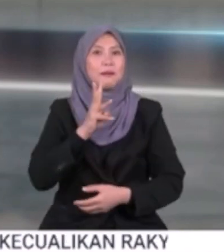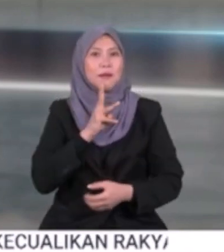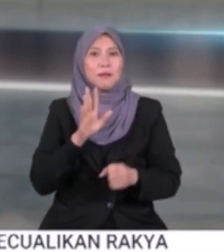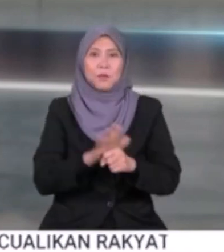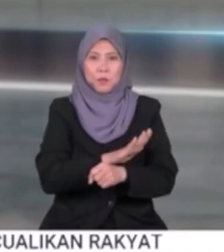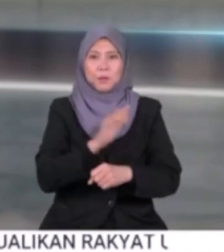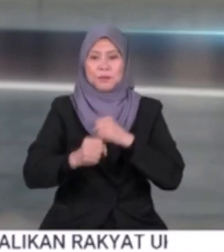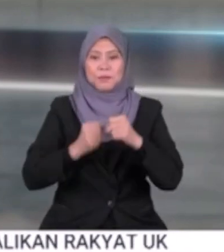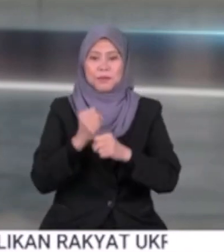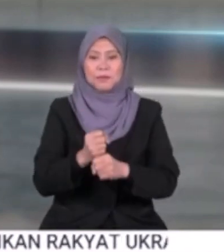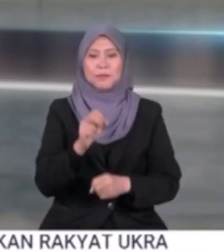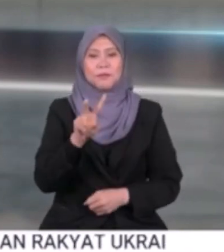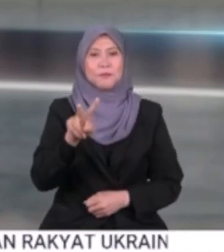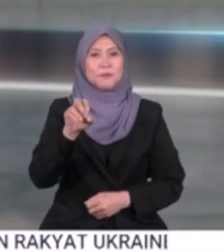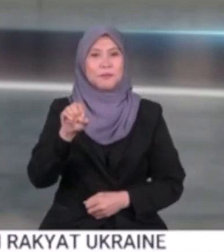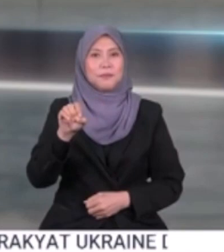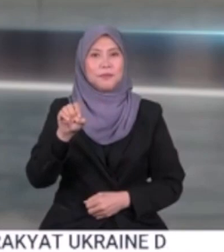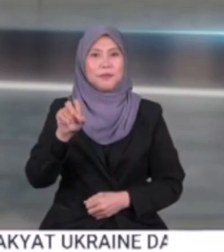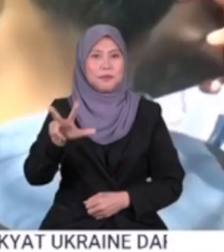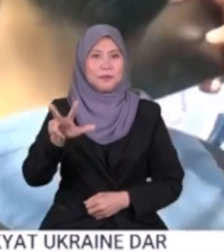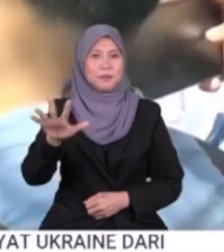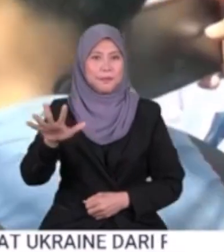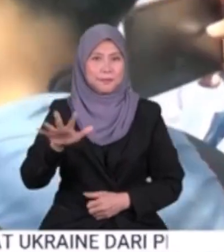mencukupi sehingga tahun 2035